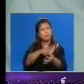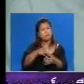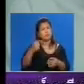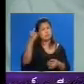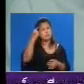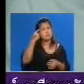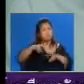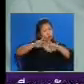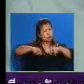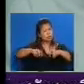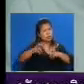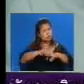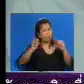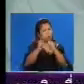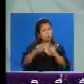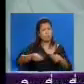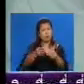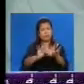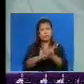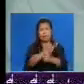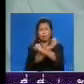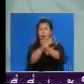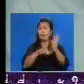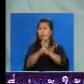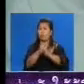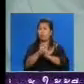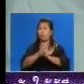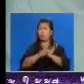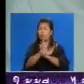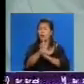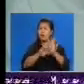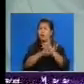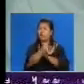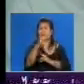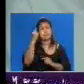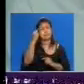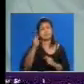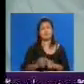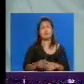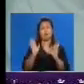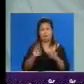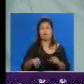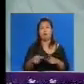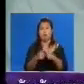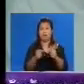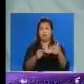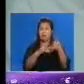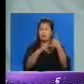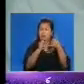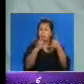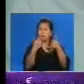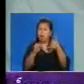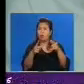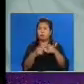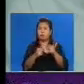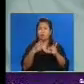อpresเรื่การวนิ groceries ผมคิดวไม่นายากเพรตอนนี้ส่วนใหญ